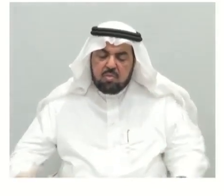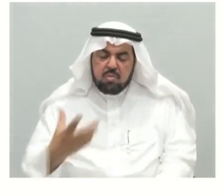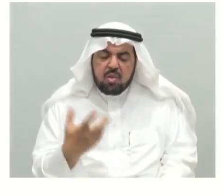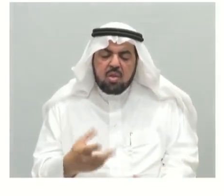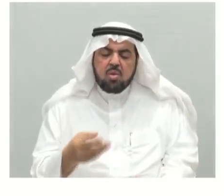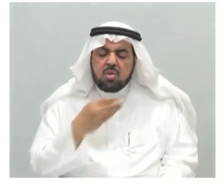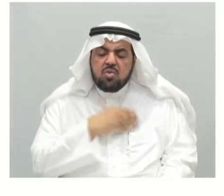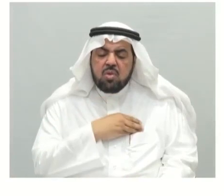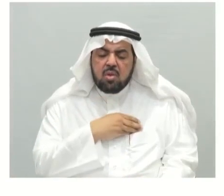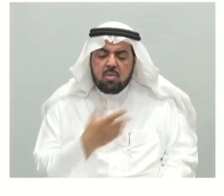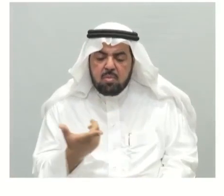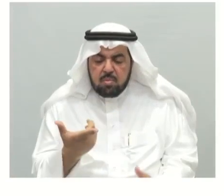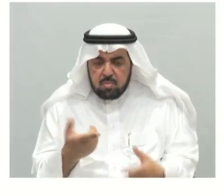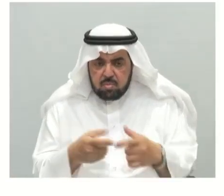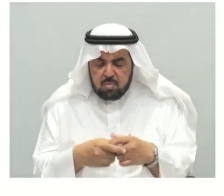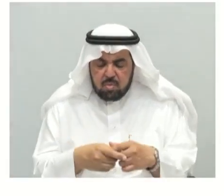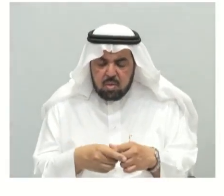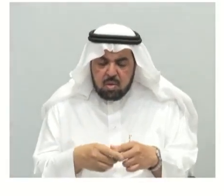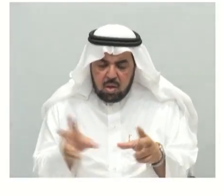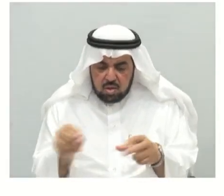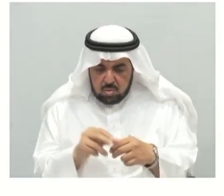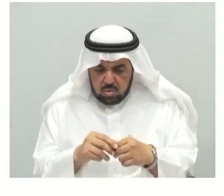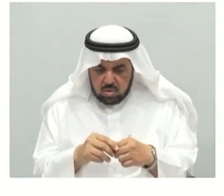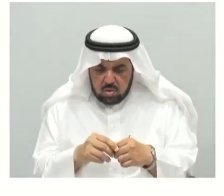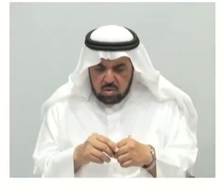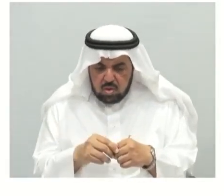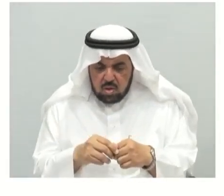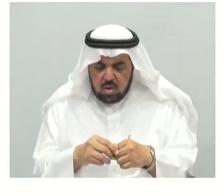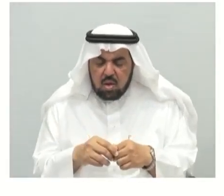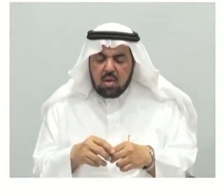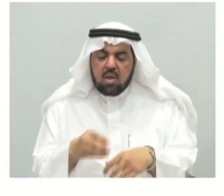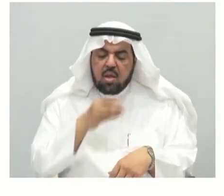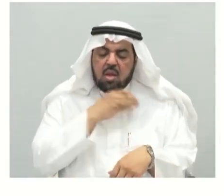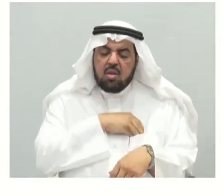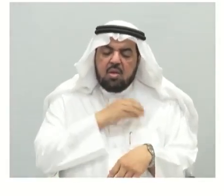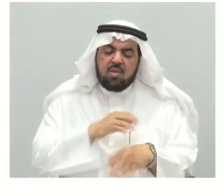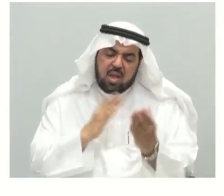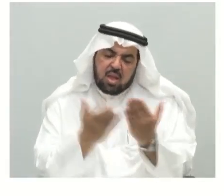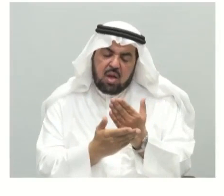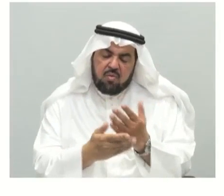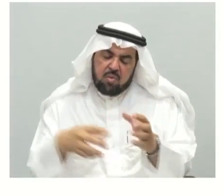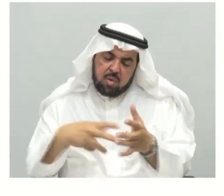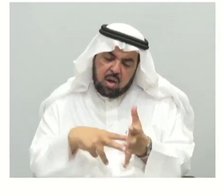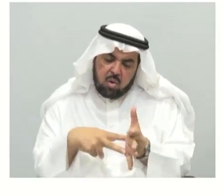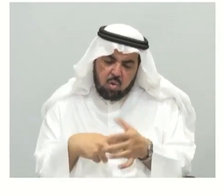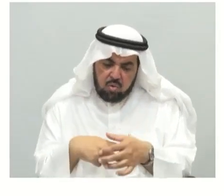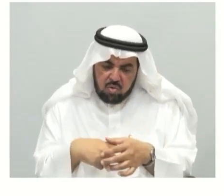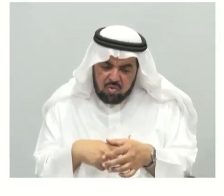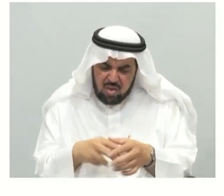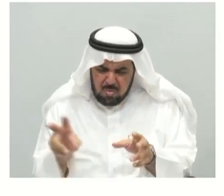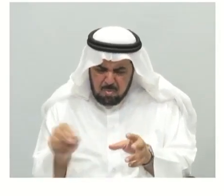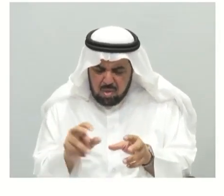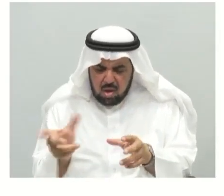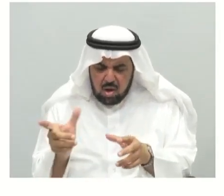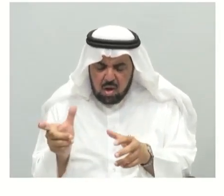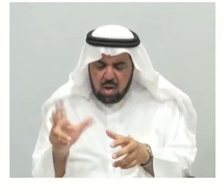ماذا يستفيد من هذا الشبه نلاحظ يستفيد التخفي من الاعداء في محاكات النمل